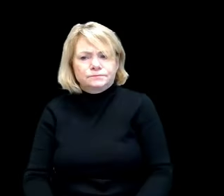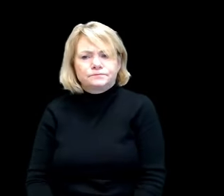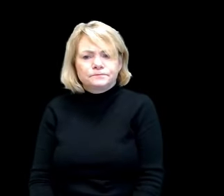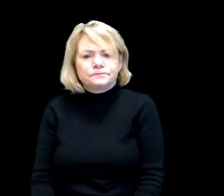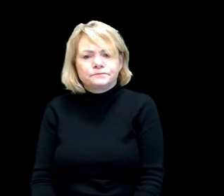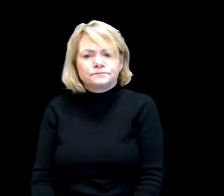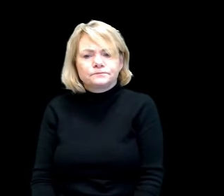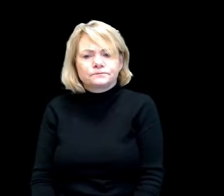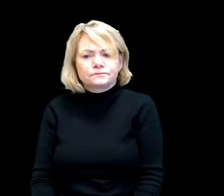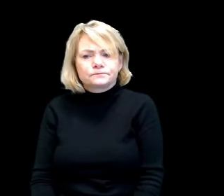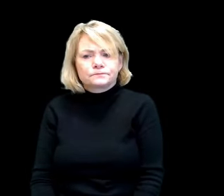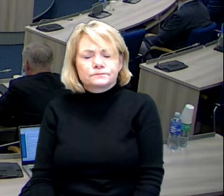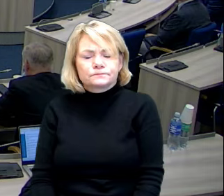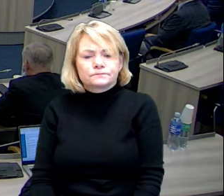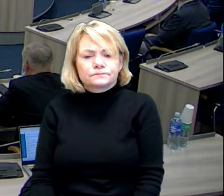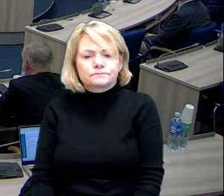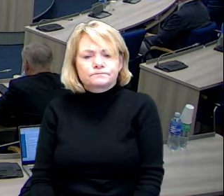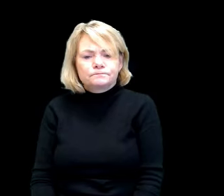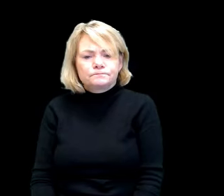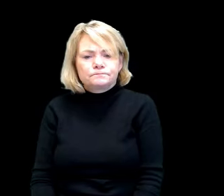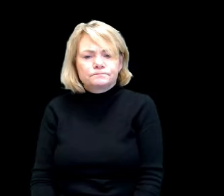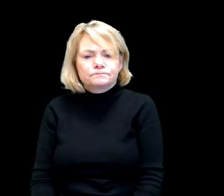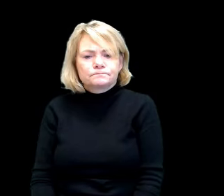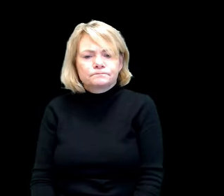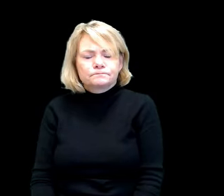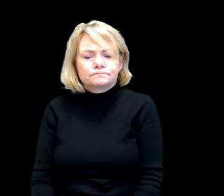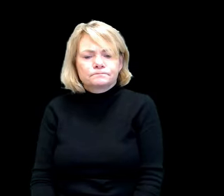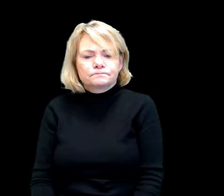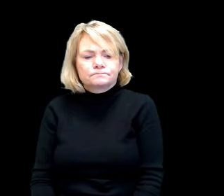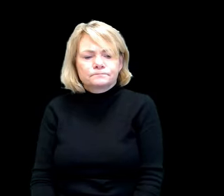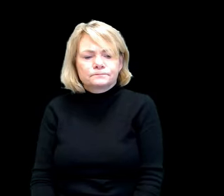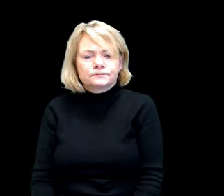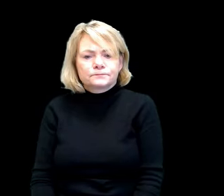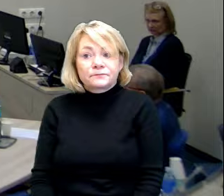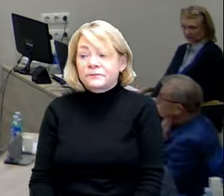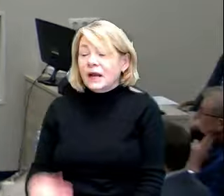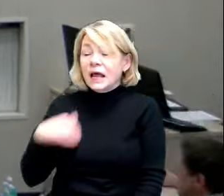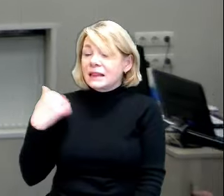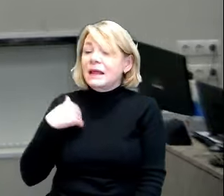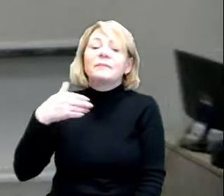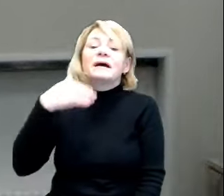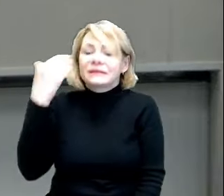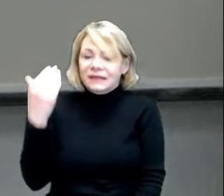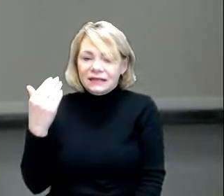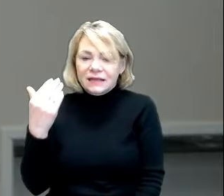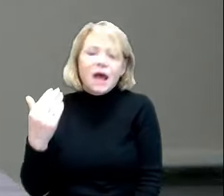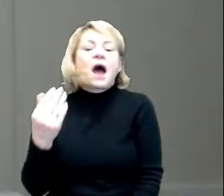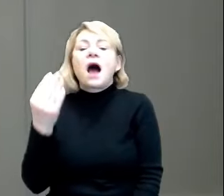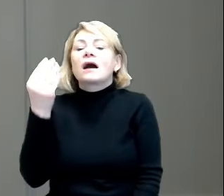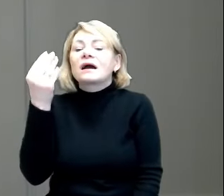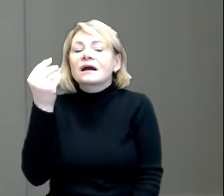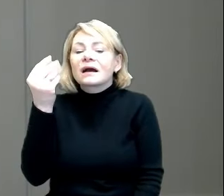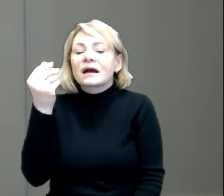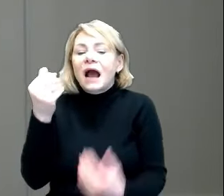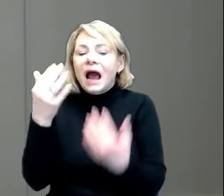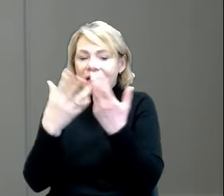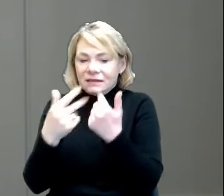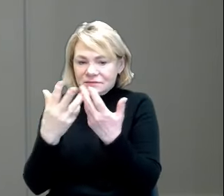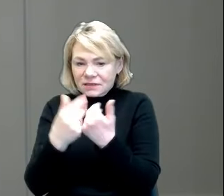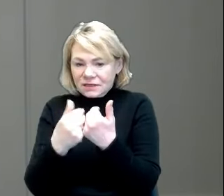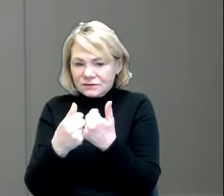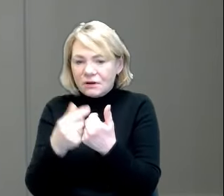tarybai laba diena mažiau negu tiesioginė sąudos kainų skaičiuotę pateikė bazių valdymo centras